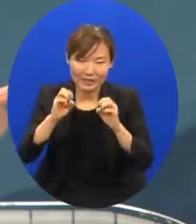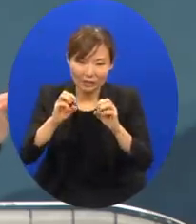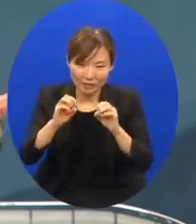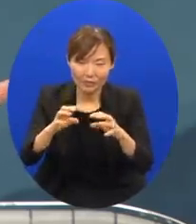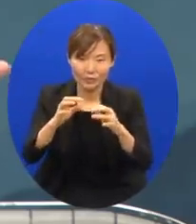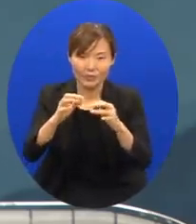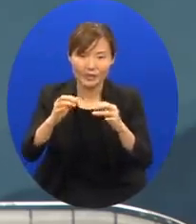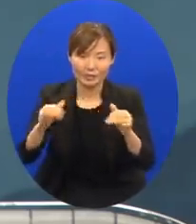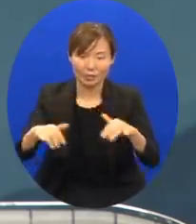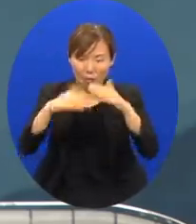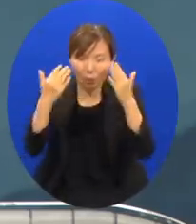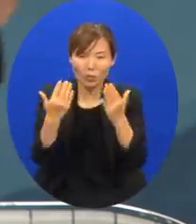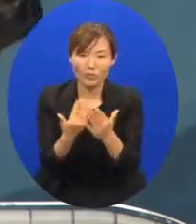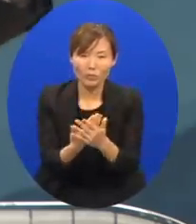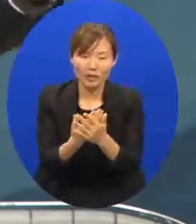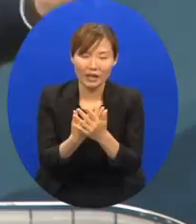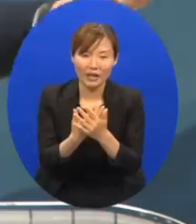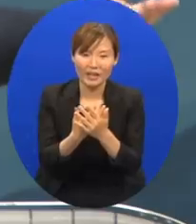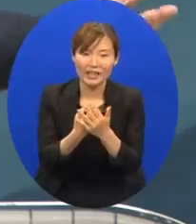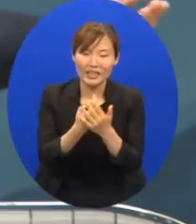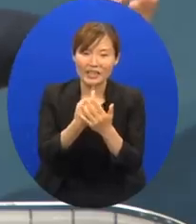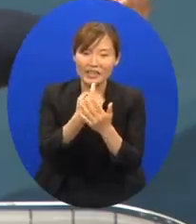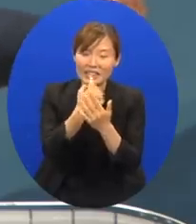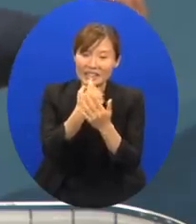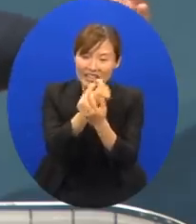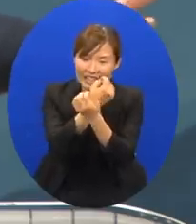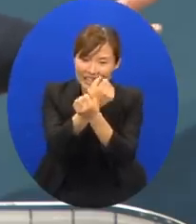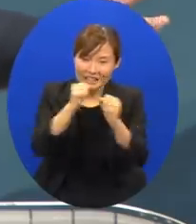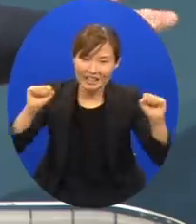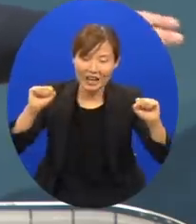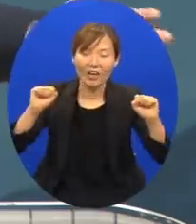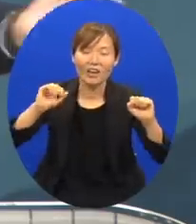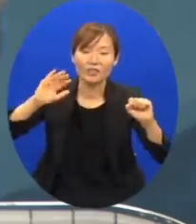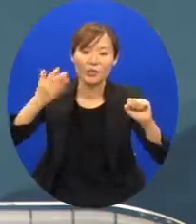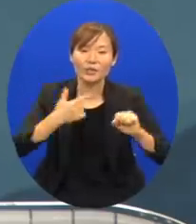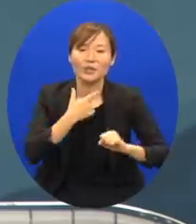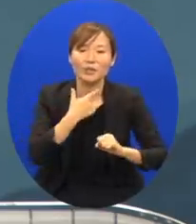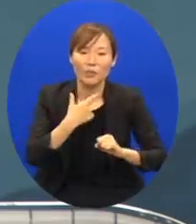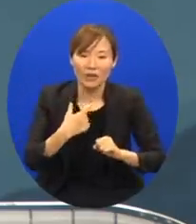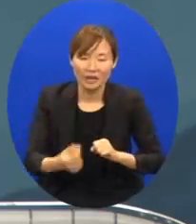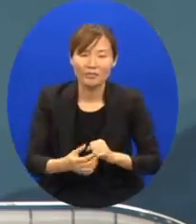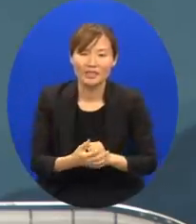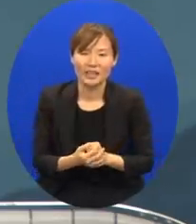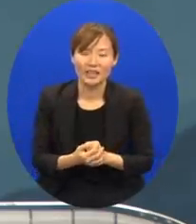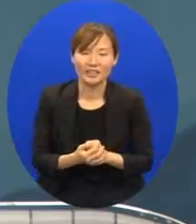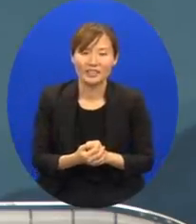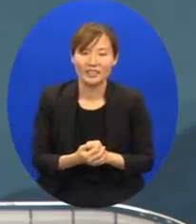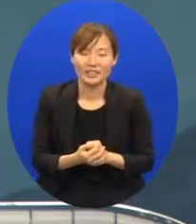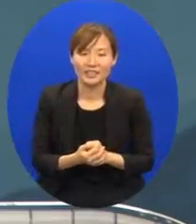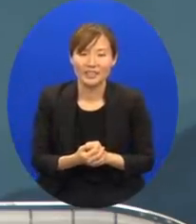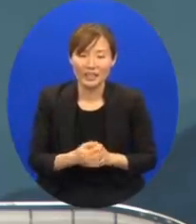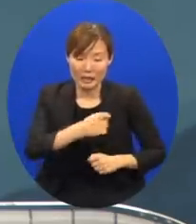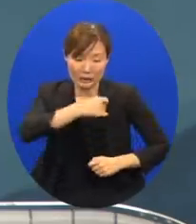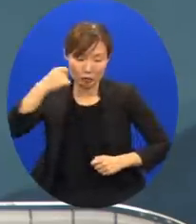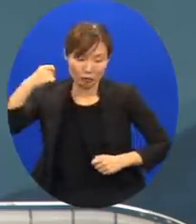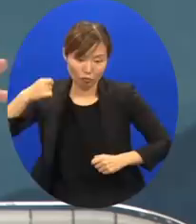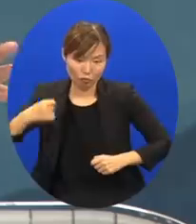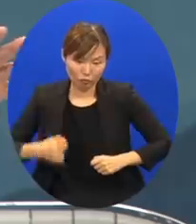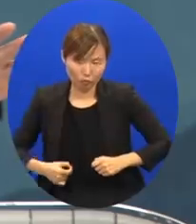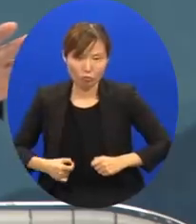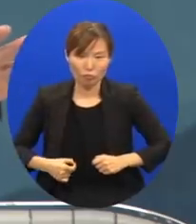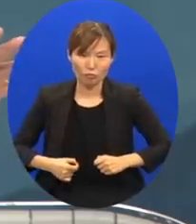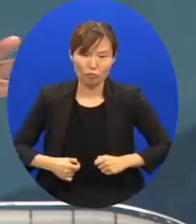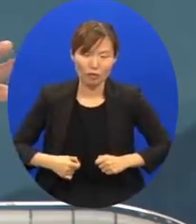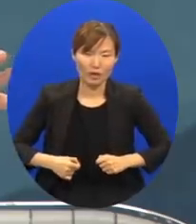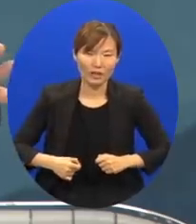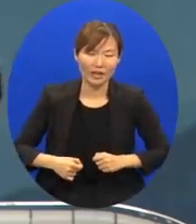소식이 들려 지게 되기 원한 중국 우 안에서부터 들려오는 악성 바이러스 백신도 없고 치료